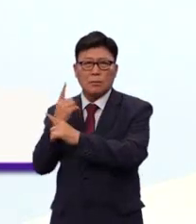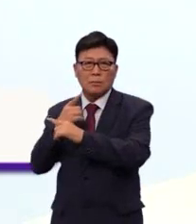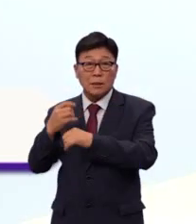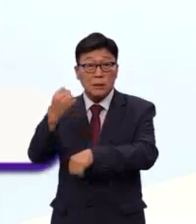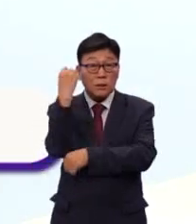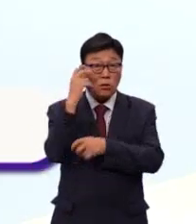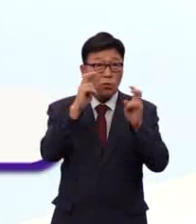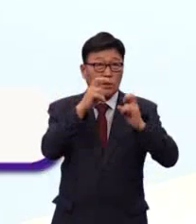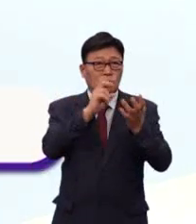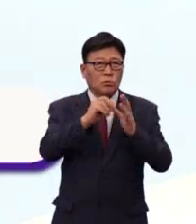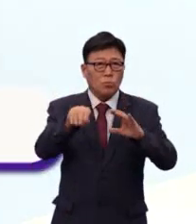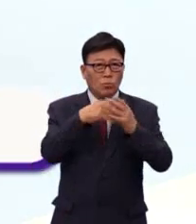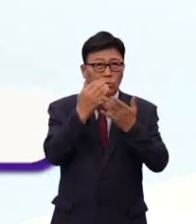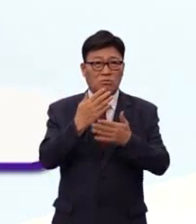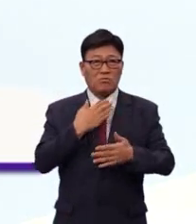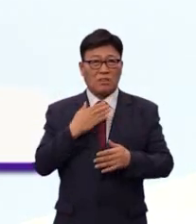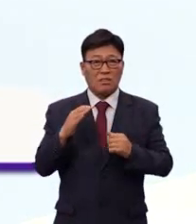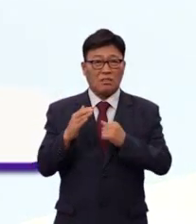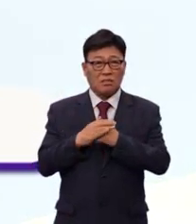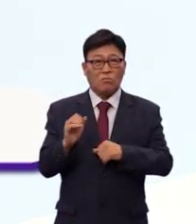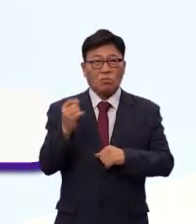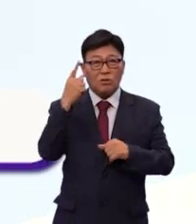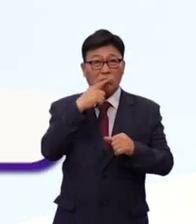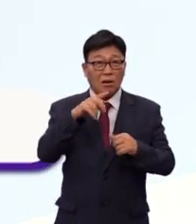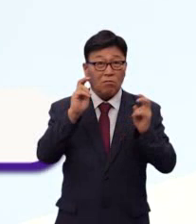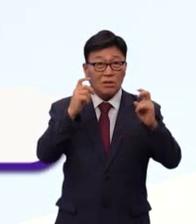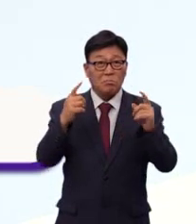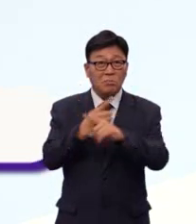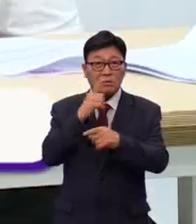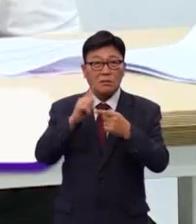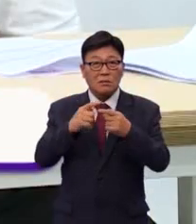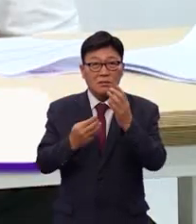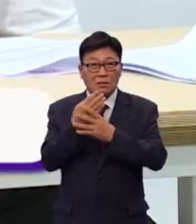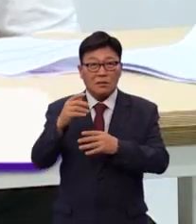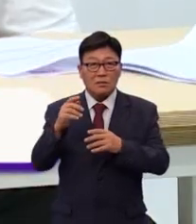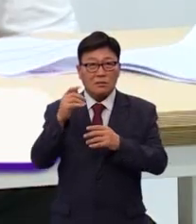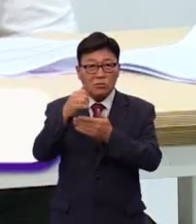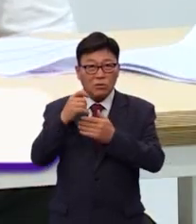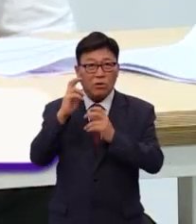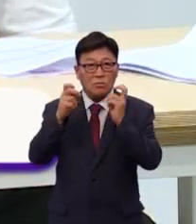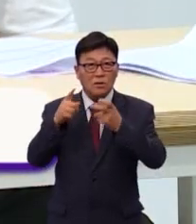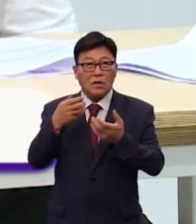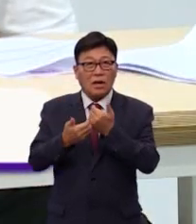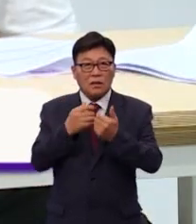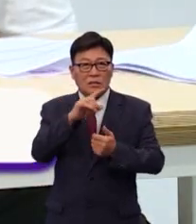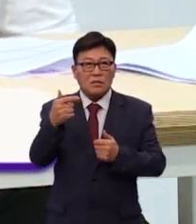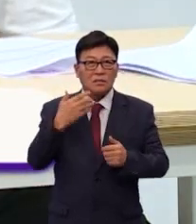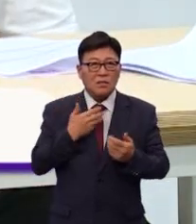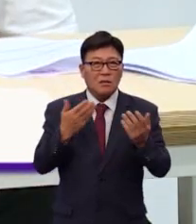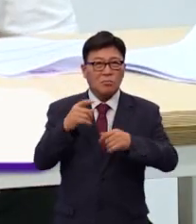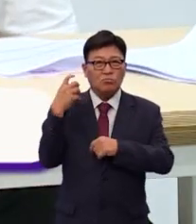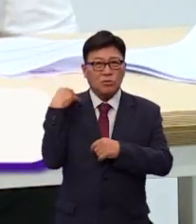회사의 문제는 모두 제 탓, 회사 환경을 위해 생긴 고객 및 업체와의 갈등 또한 저희 업무 및 부담이 될